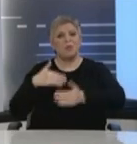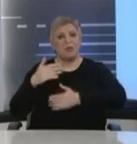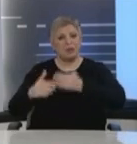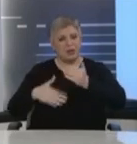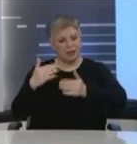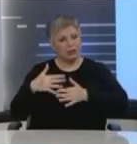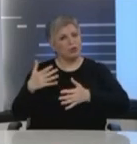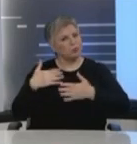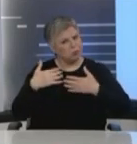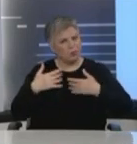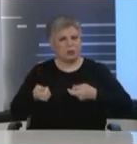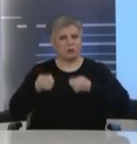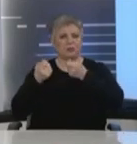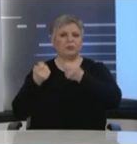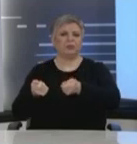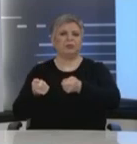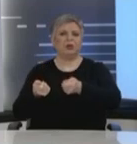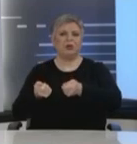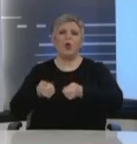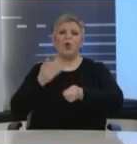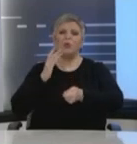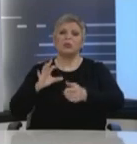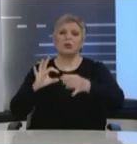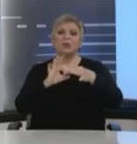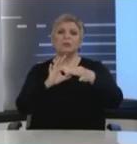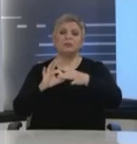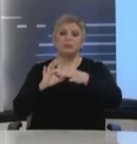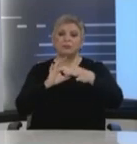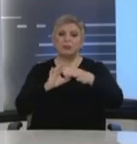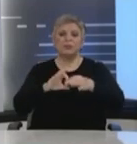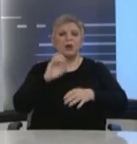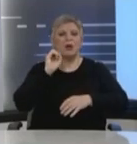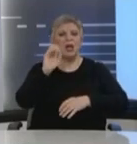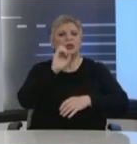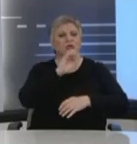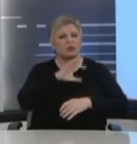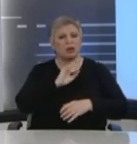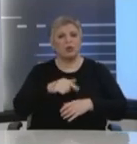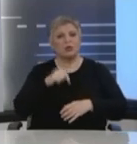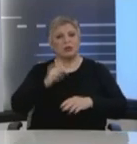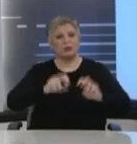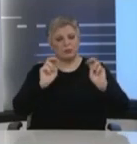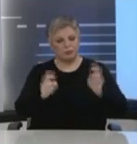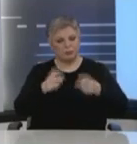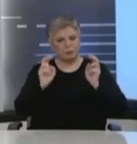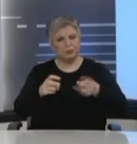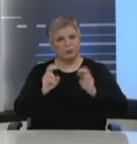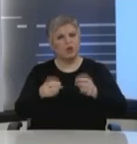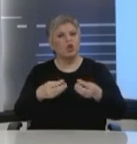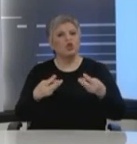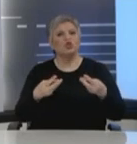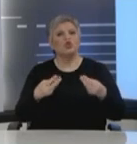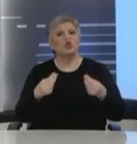την εξοπλίσαμε μπορεί να συνεργαστεί με τις διεθνείς αρχές για να αποκαλύψει τις πρακτικές